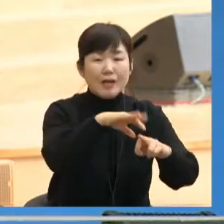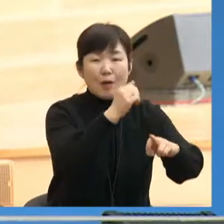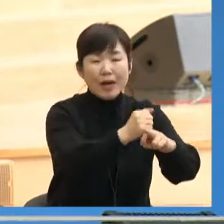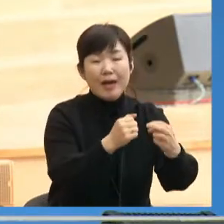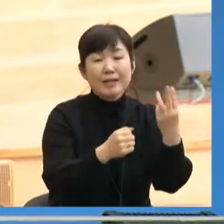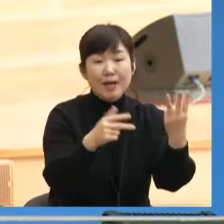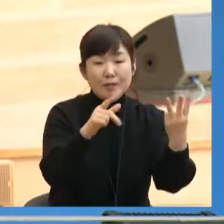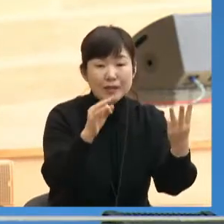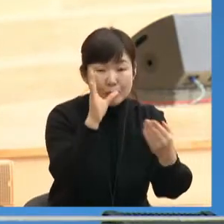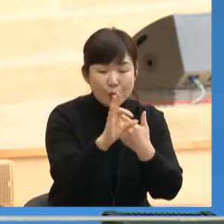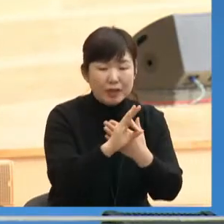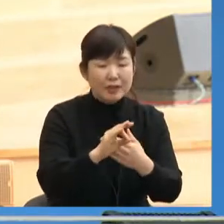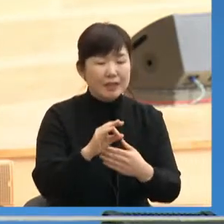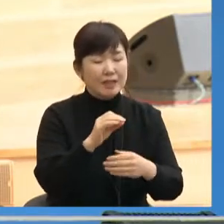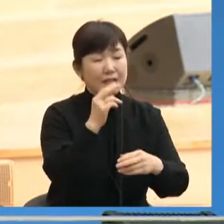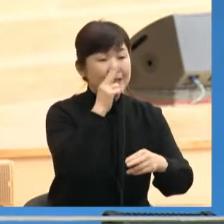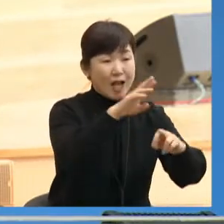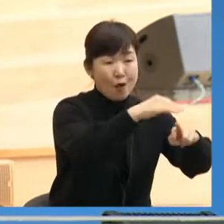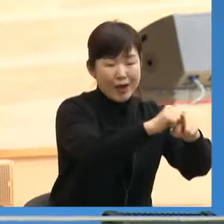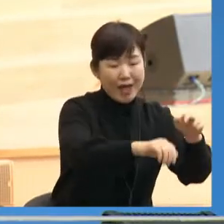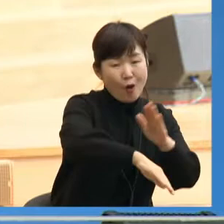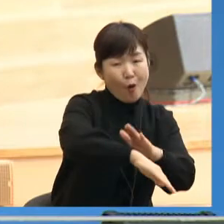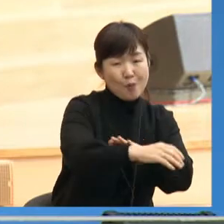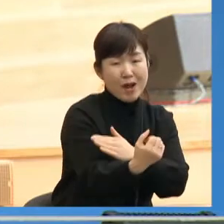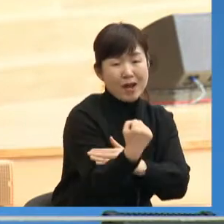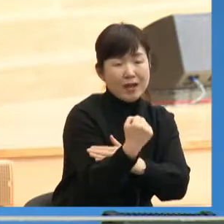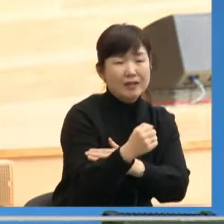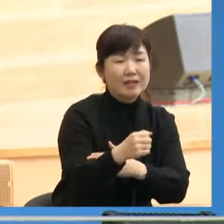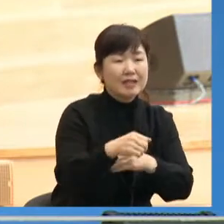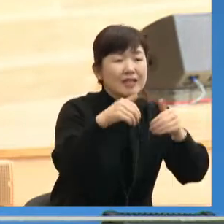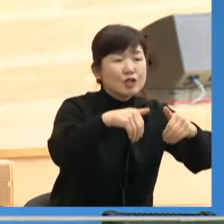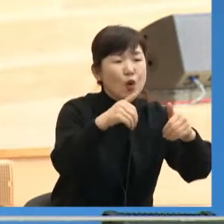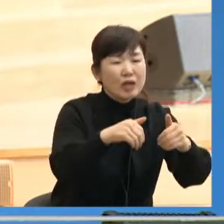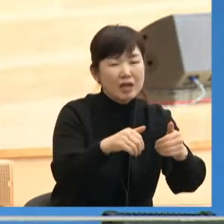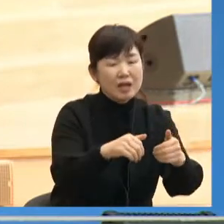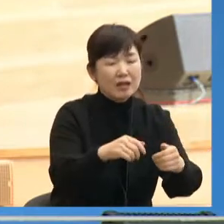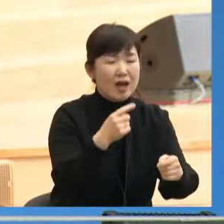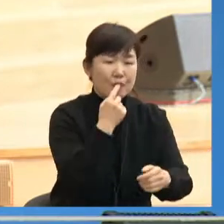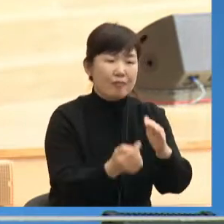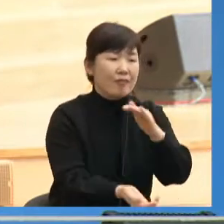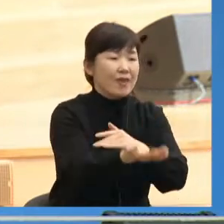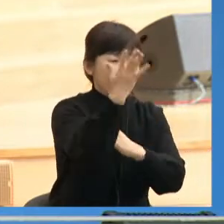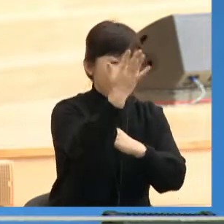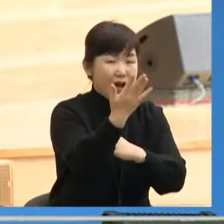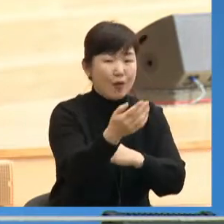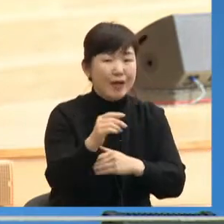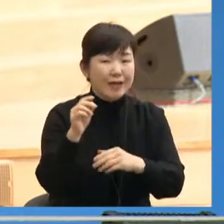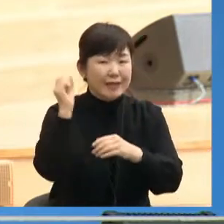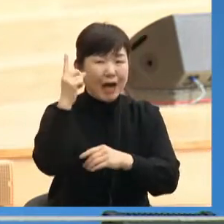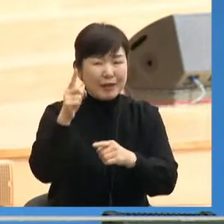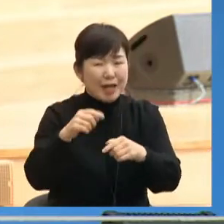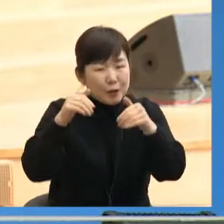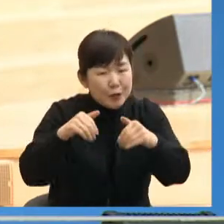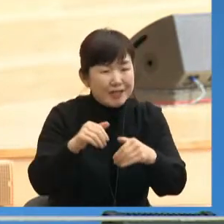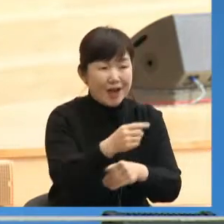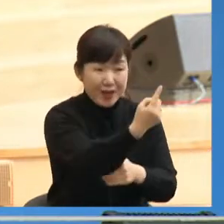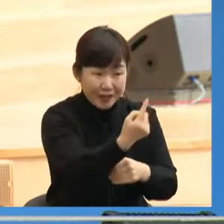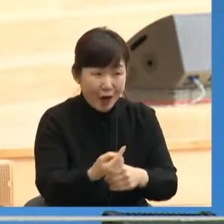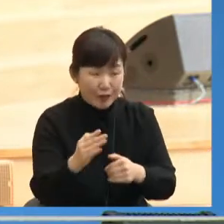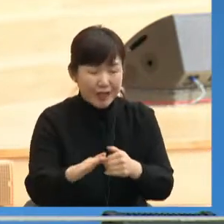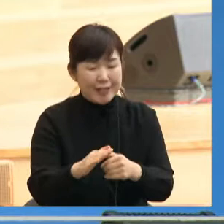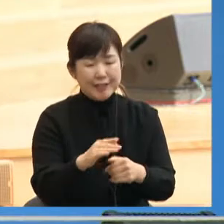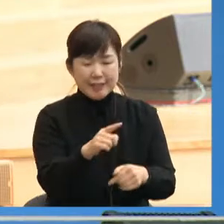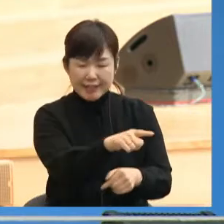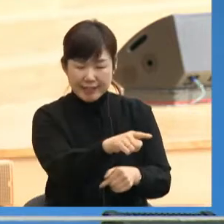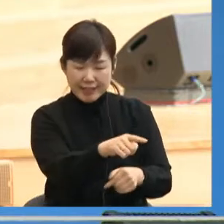사울의 오른팔이었던 아브넬이 투항에 오는 장면이 나옵니다. 이 다윗의 사람이 되기 위해서 나오는데 아브넬에게 감정이